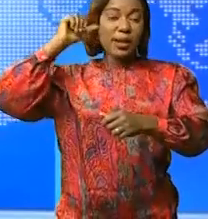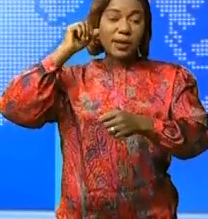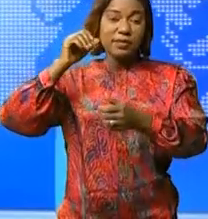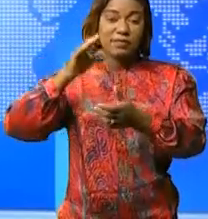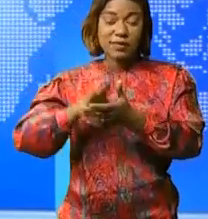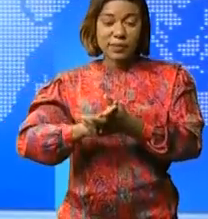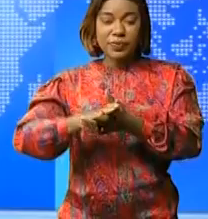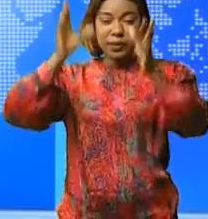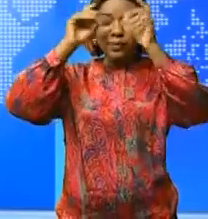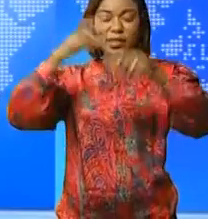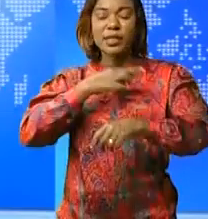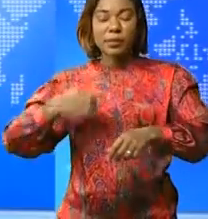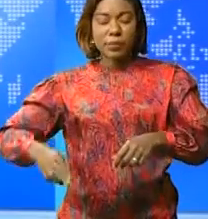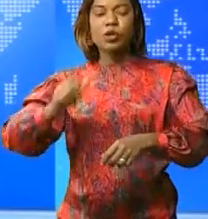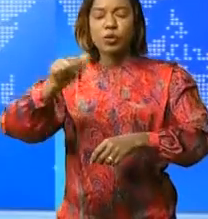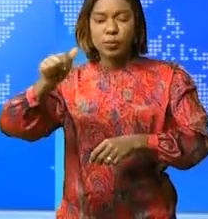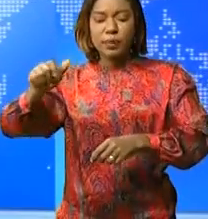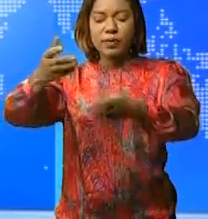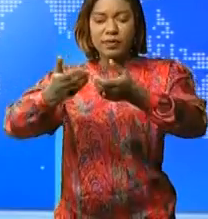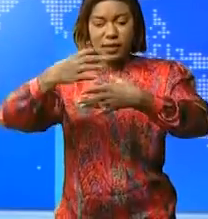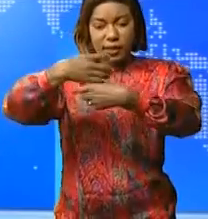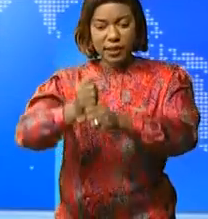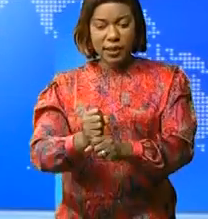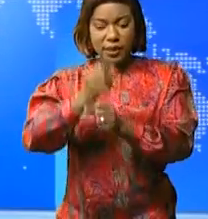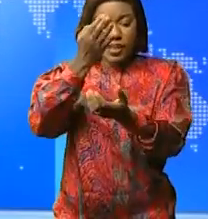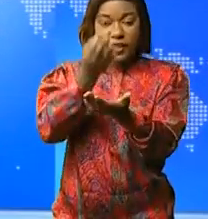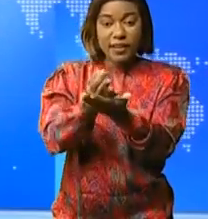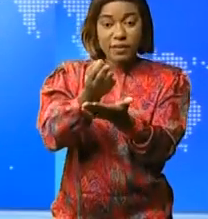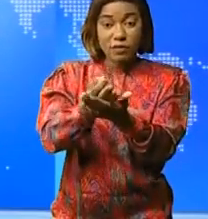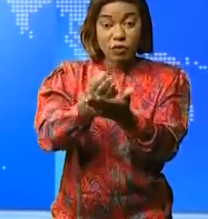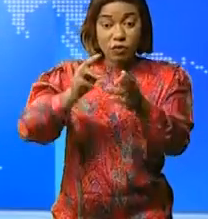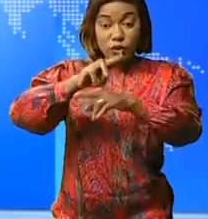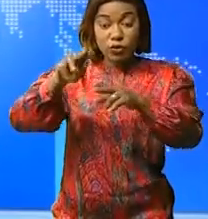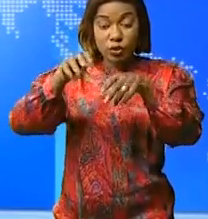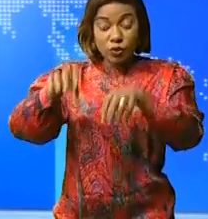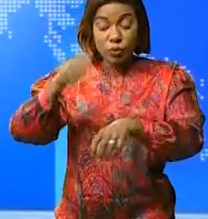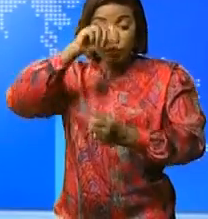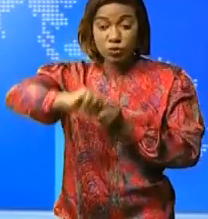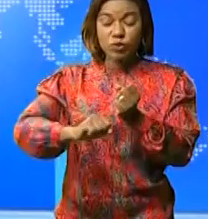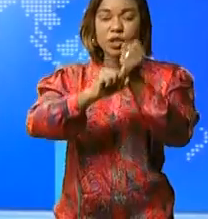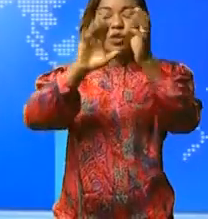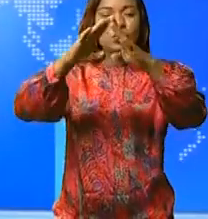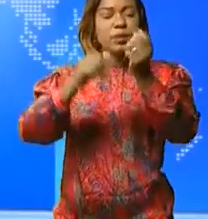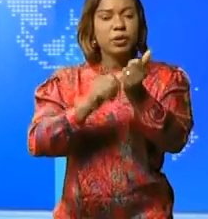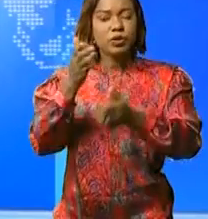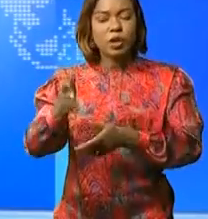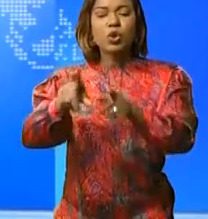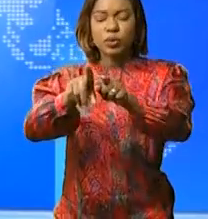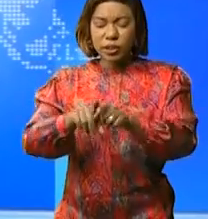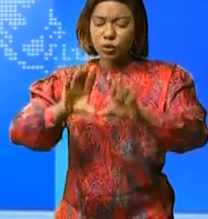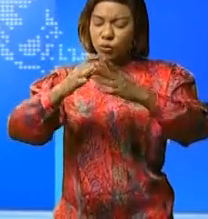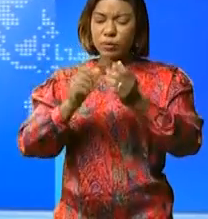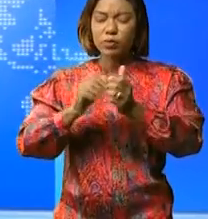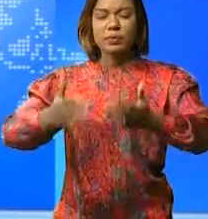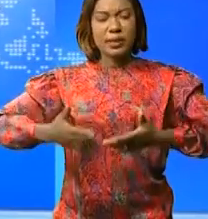s'en assurer au travers la création d'un fonds national de soutien leur destinée. Une démarche que salue le Fonds